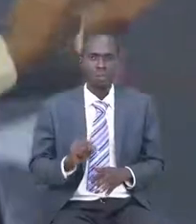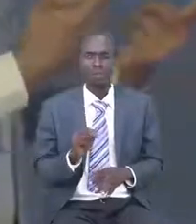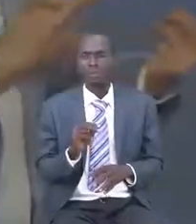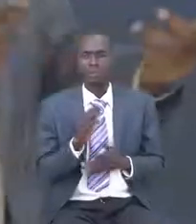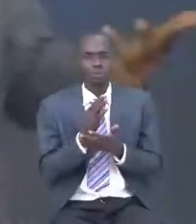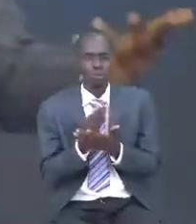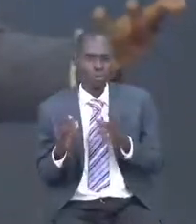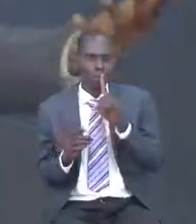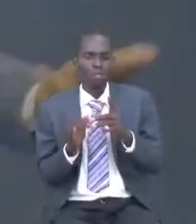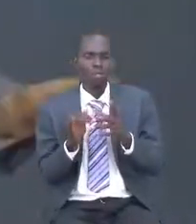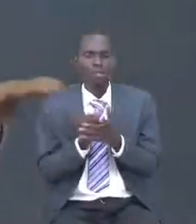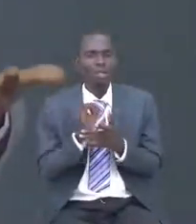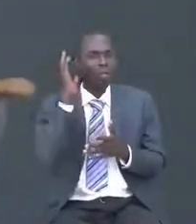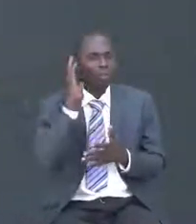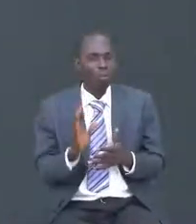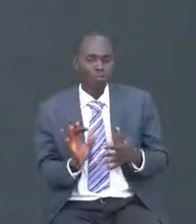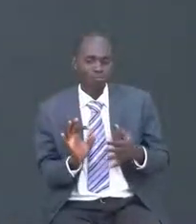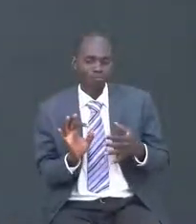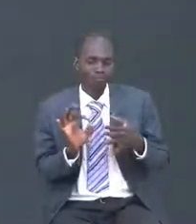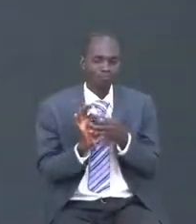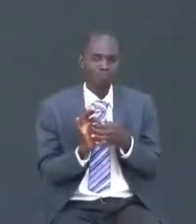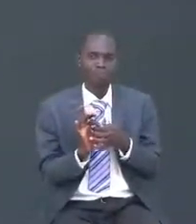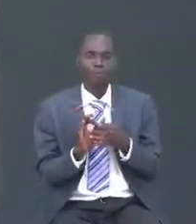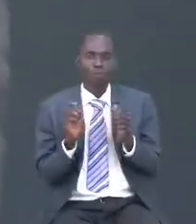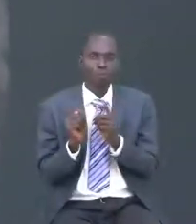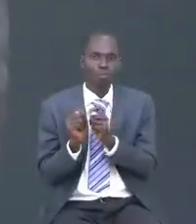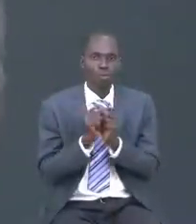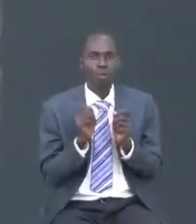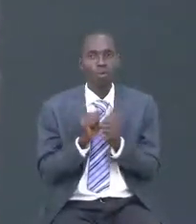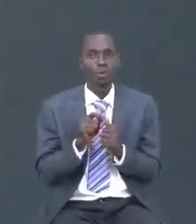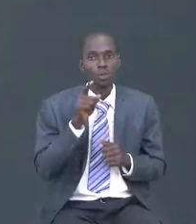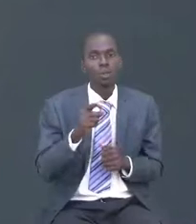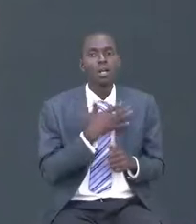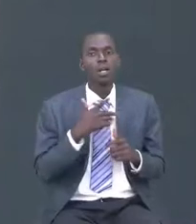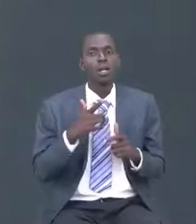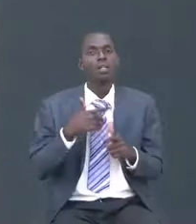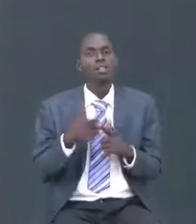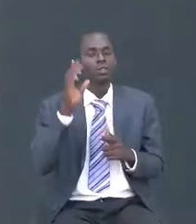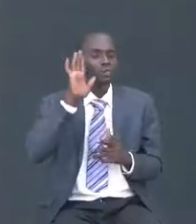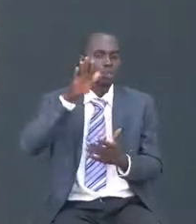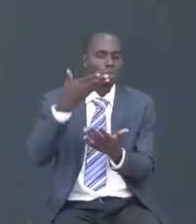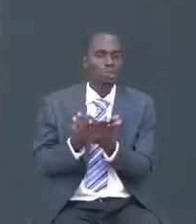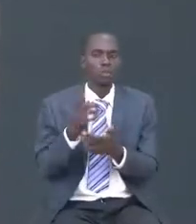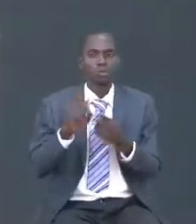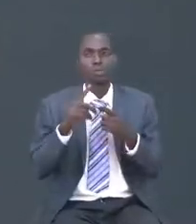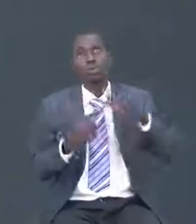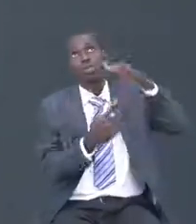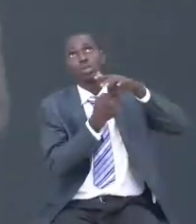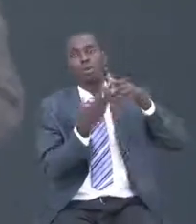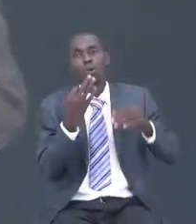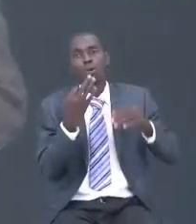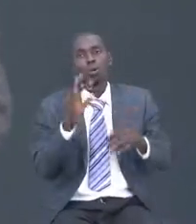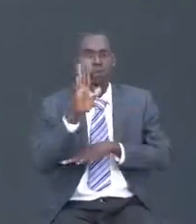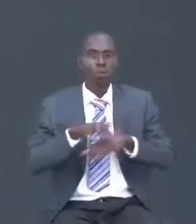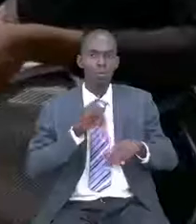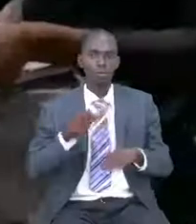qui puisse raffiner, quelqu'un qui sera en partenariat avec toi, alors tu atteindras le sommet de ta vocation